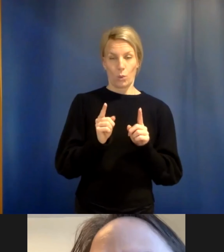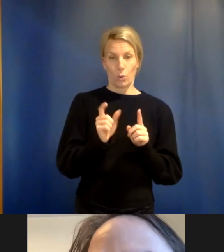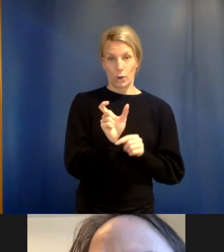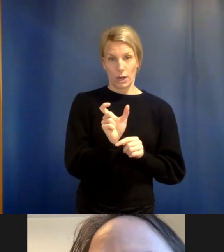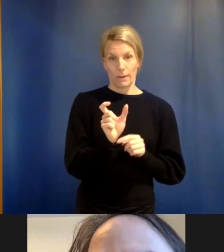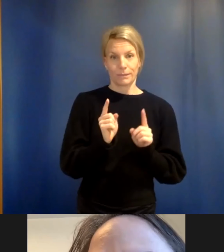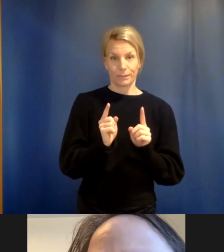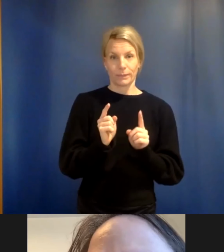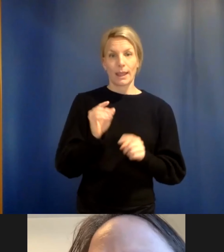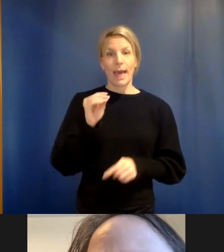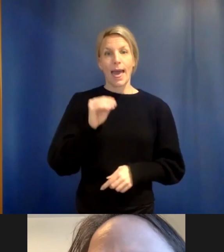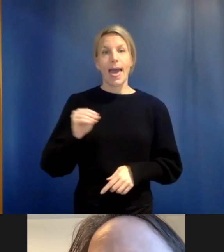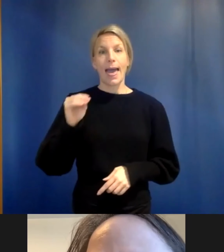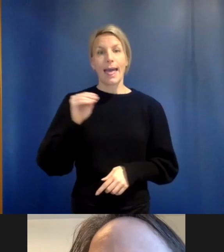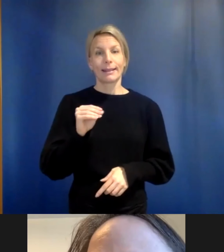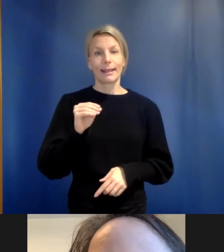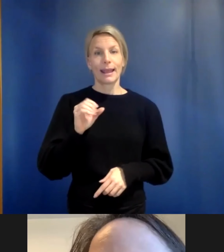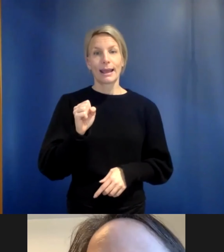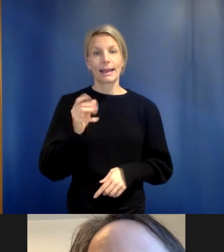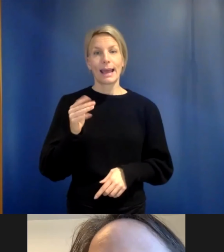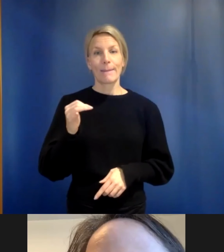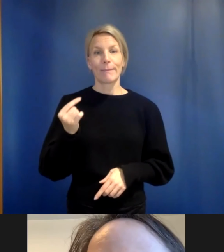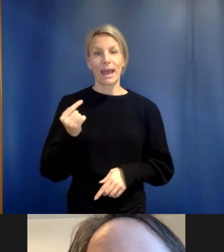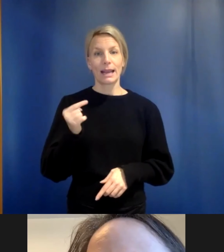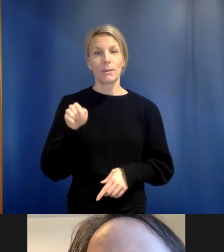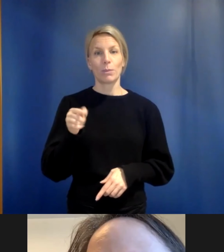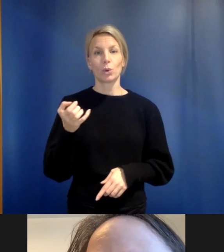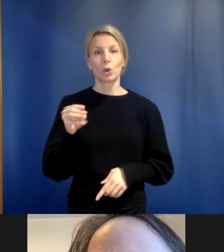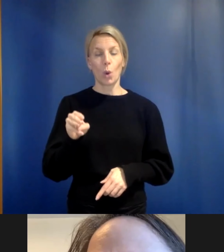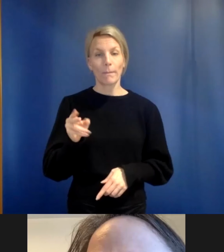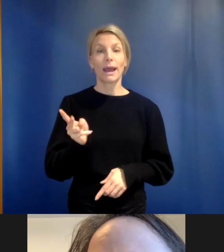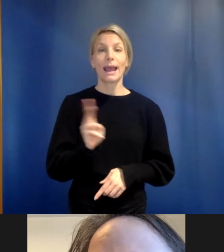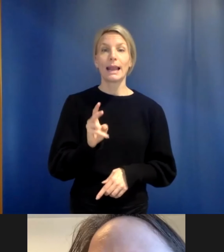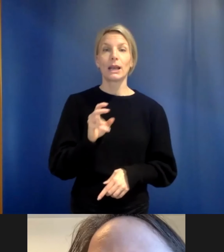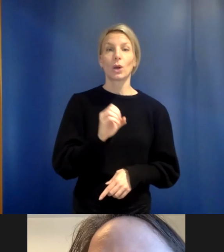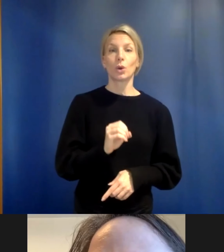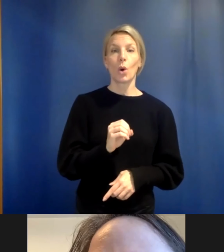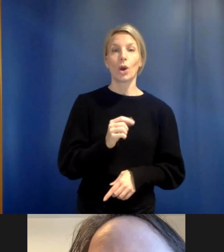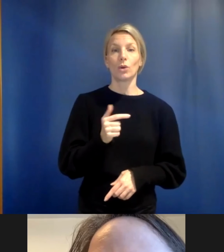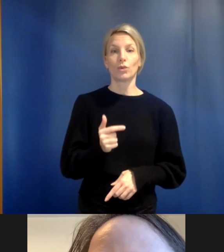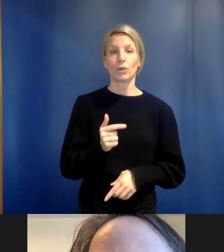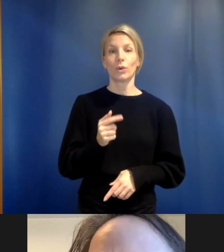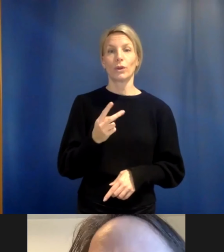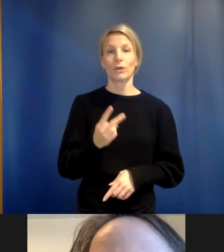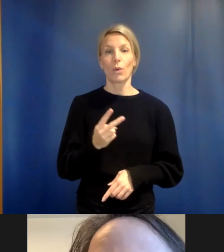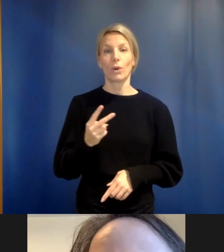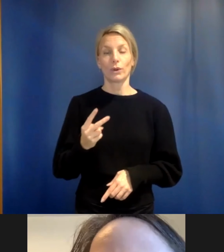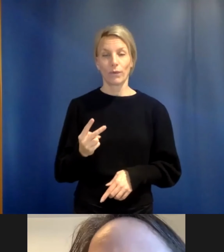gmail.com eller 0722